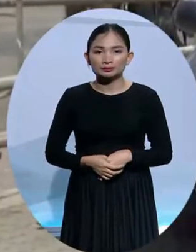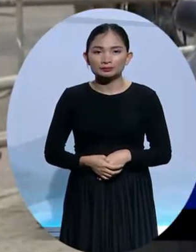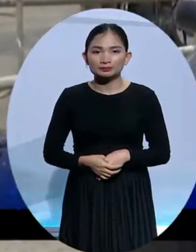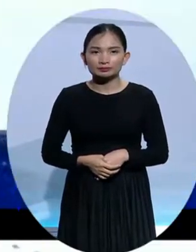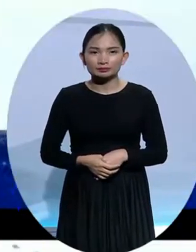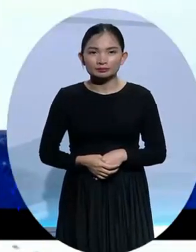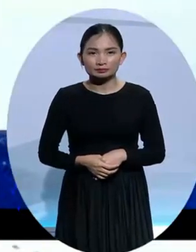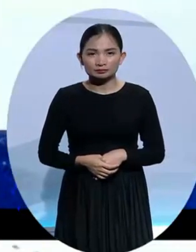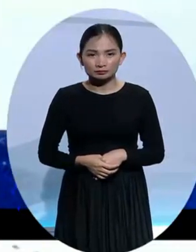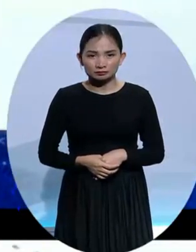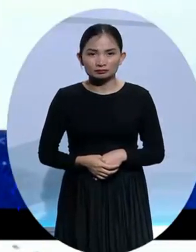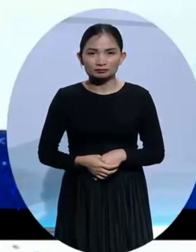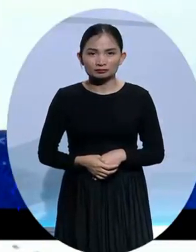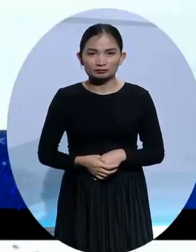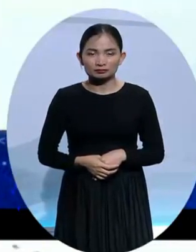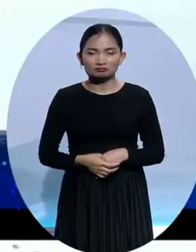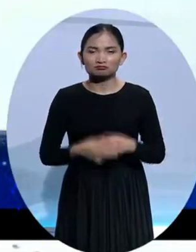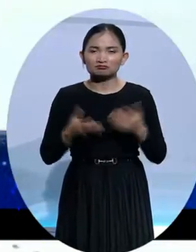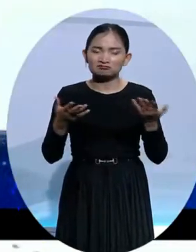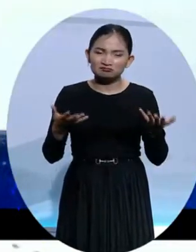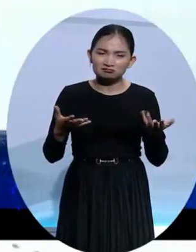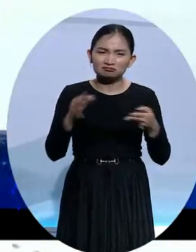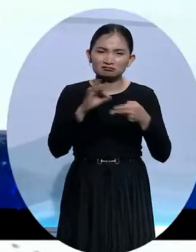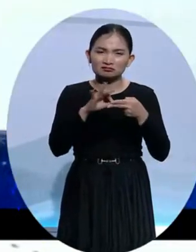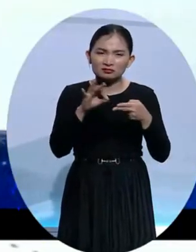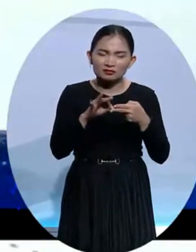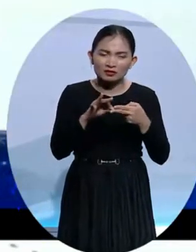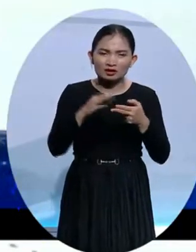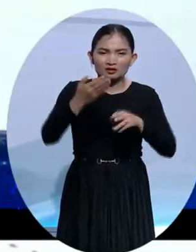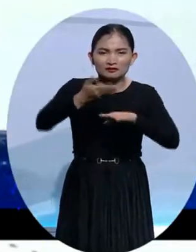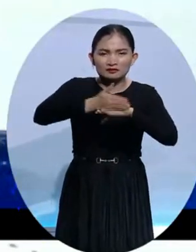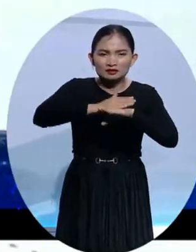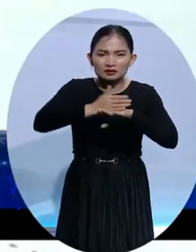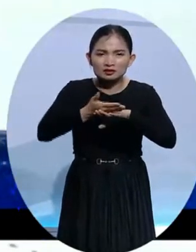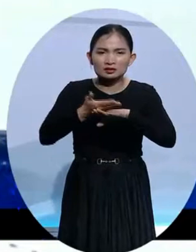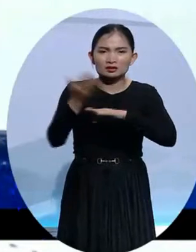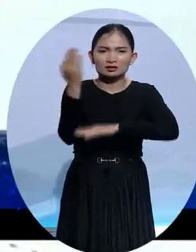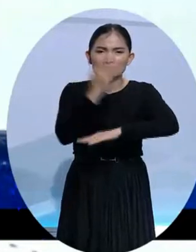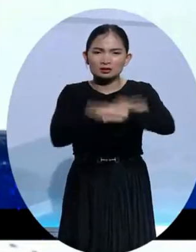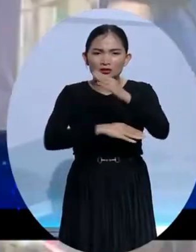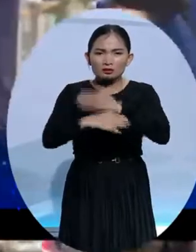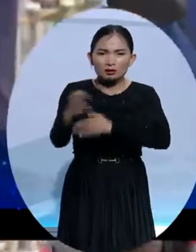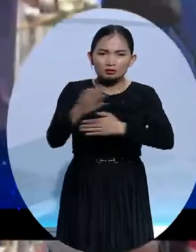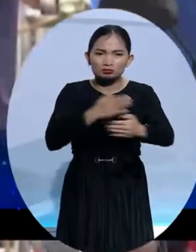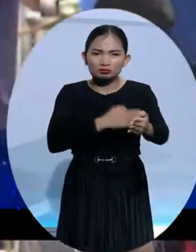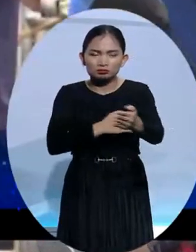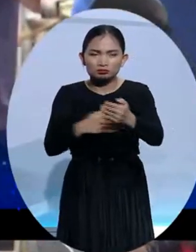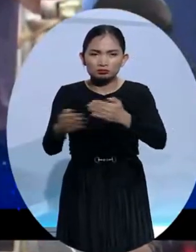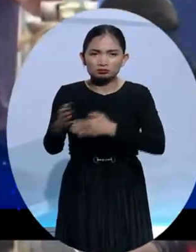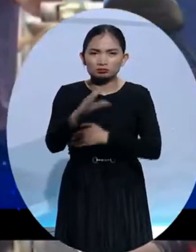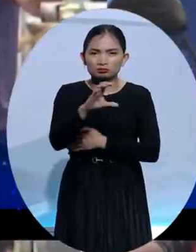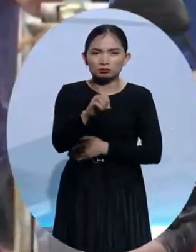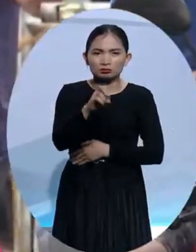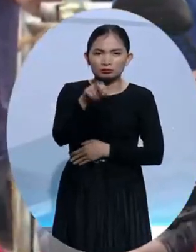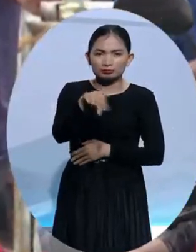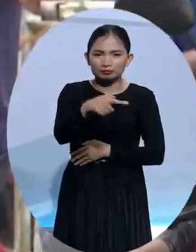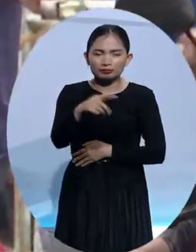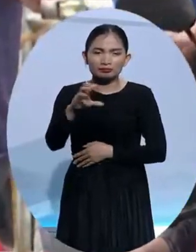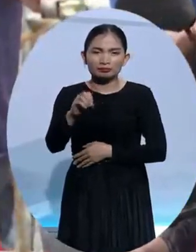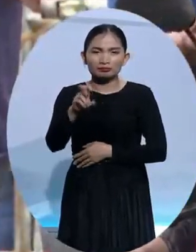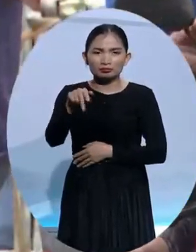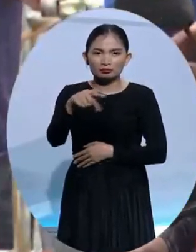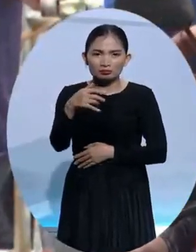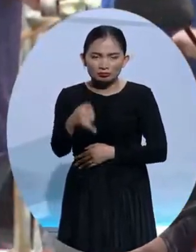Theo người phát ngôn chính phủ, hiện các phương tiện giao thông công cộng ở Sri Lanka đang hoạt động bình thường trở lại, trong khi tình trạng xếp hàng đổ xăng cũng đã giảm